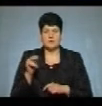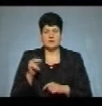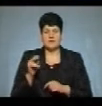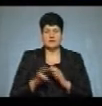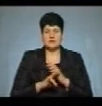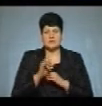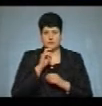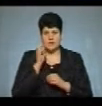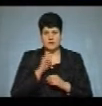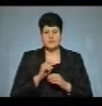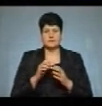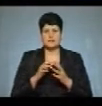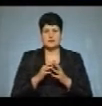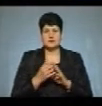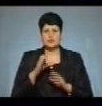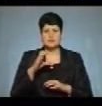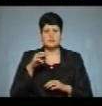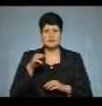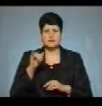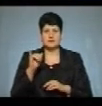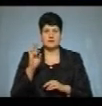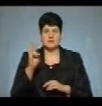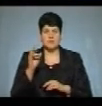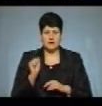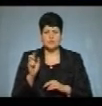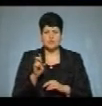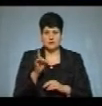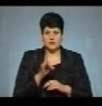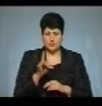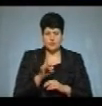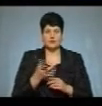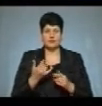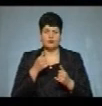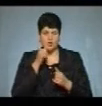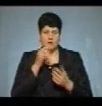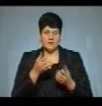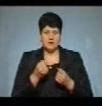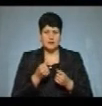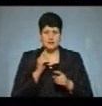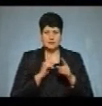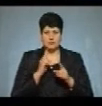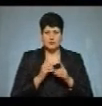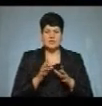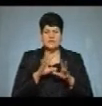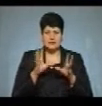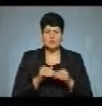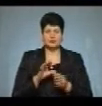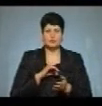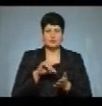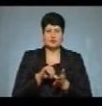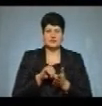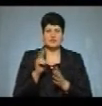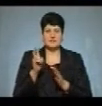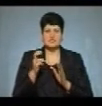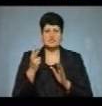церкви України. Таке рішення прийняли вчора на зборах релігійної громади села Стінка. Загалом на них були присутні